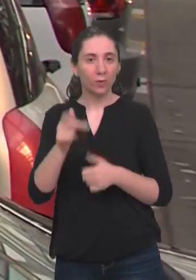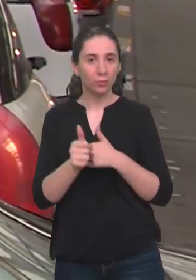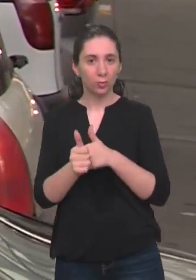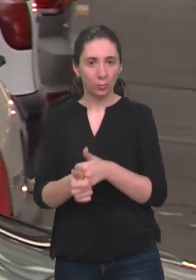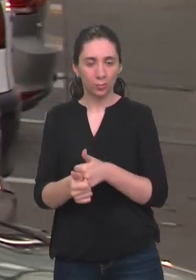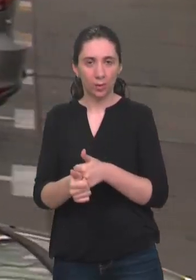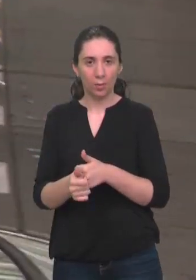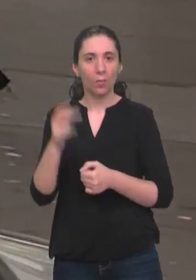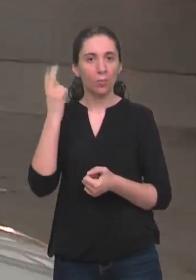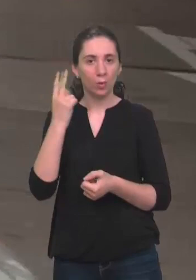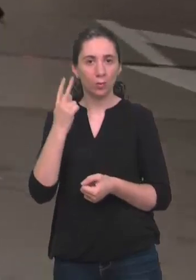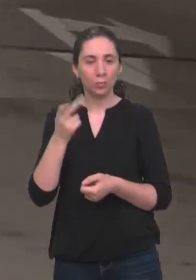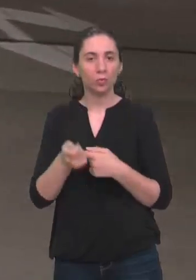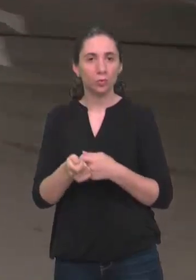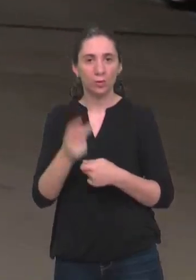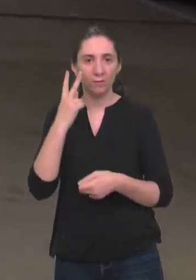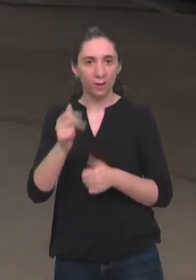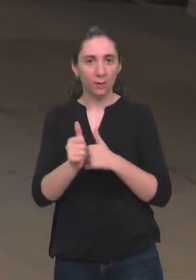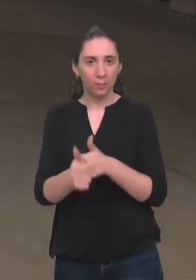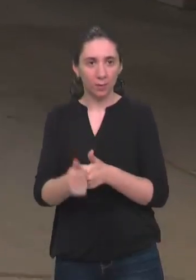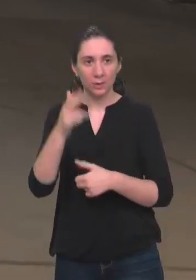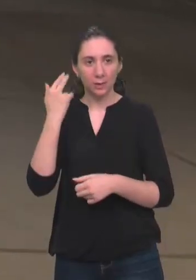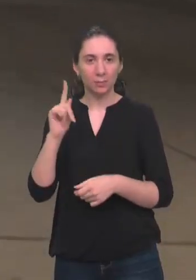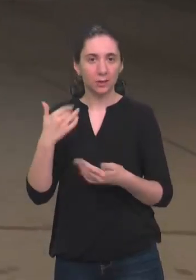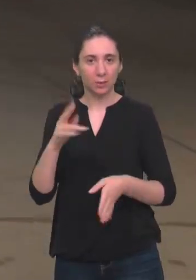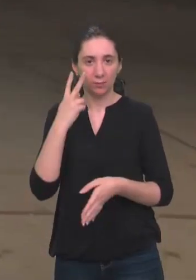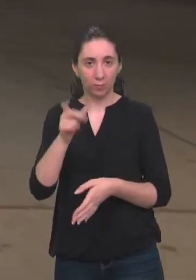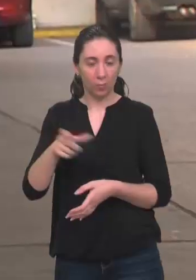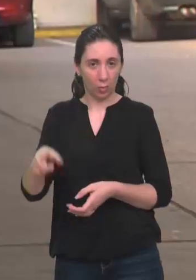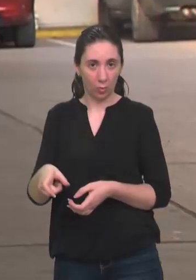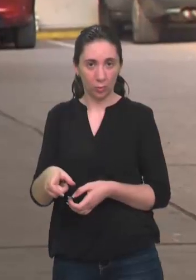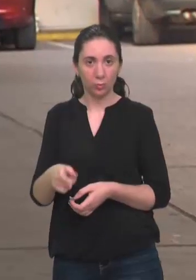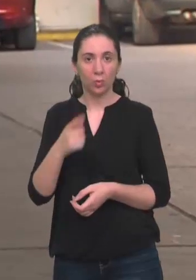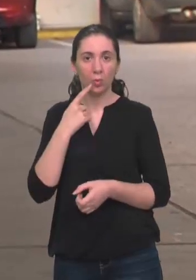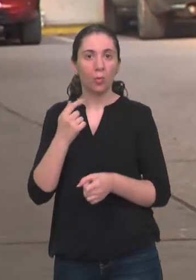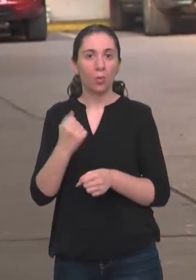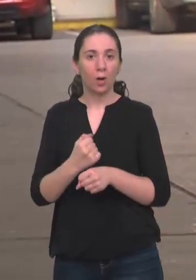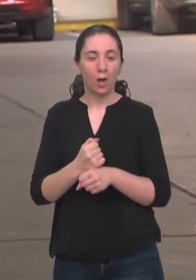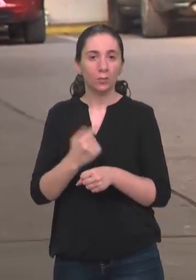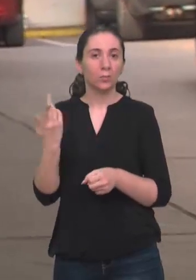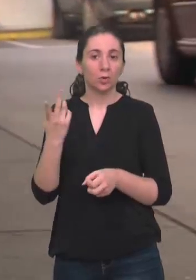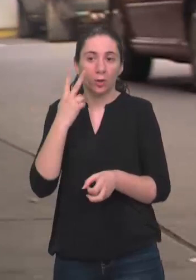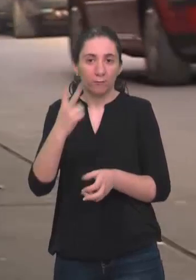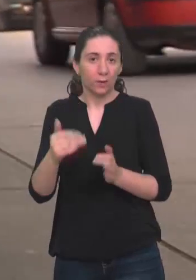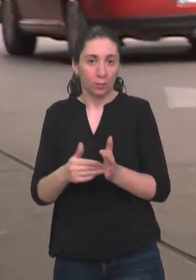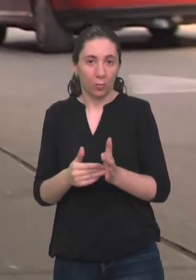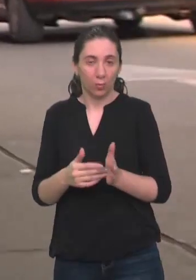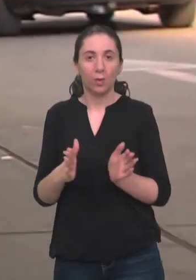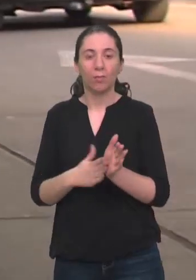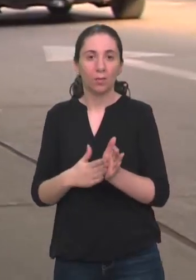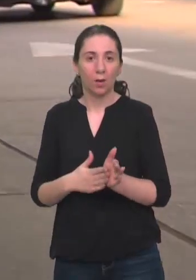pratitelja podrazumijeva uslugu videće pratnje slijepim i slabovidnim osobama u radnjama za koje je vid nužan,